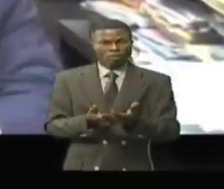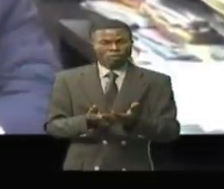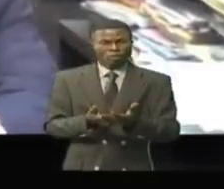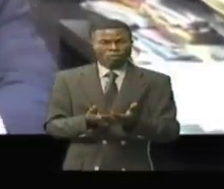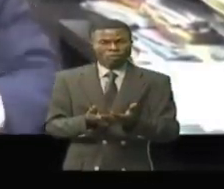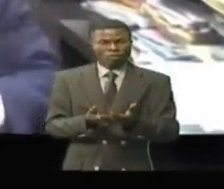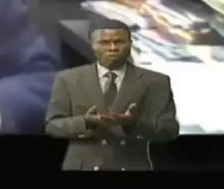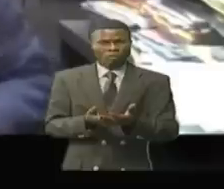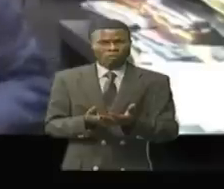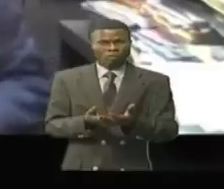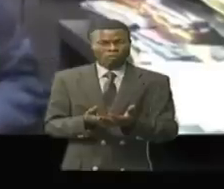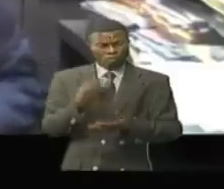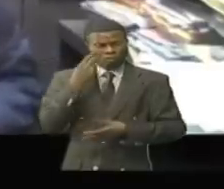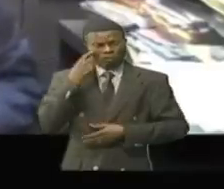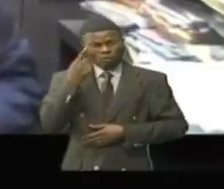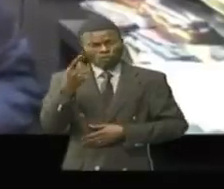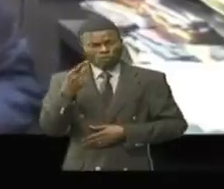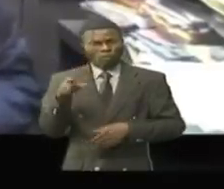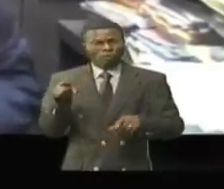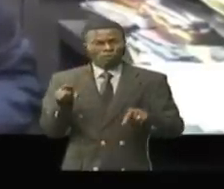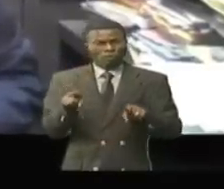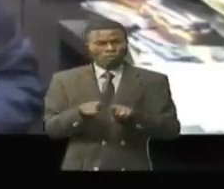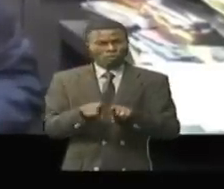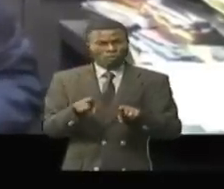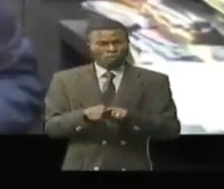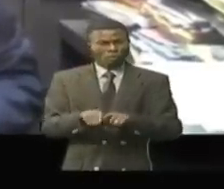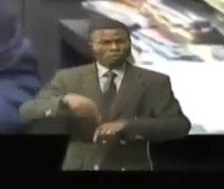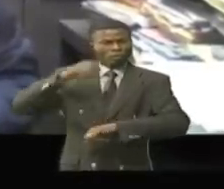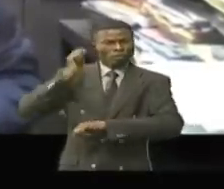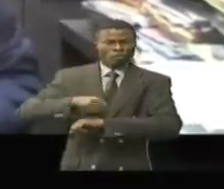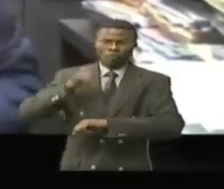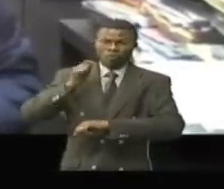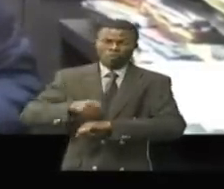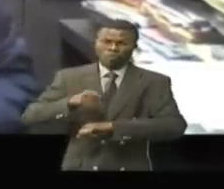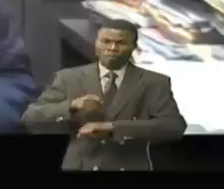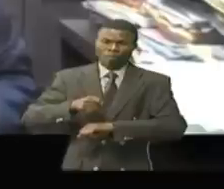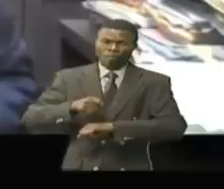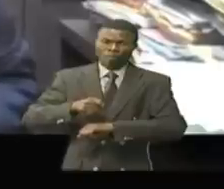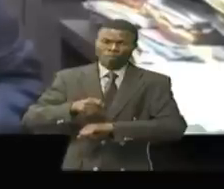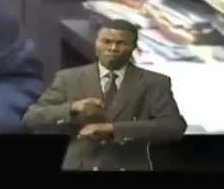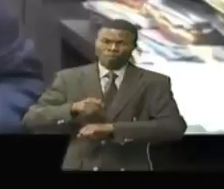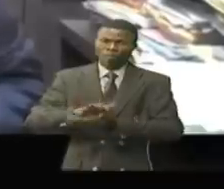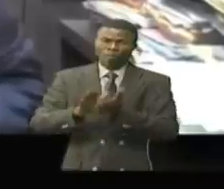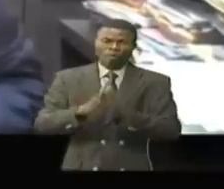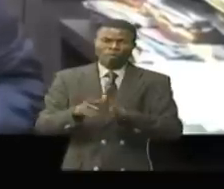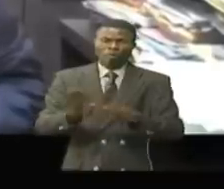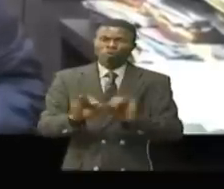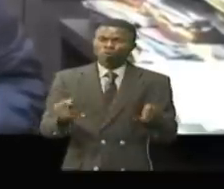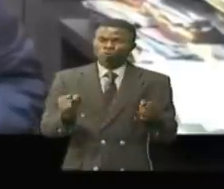a l'impression que sa justice est devenue du théâtre.